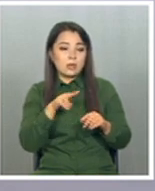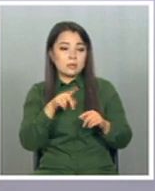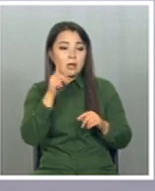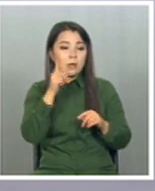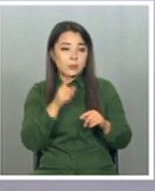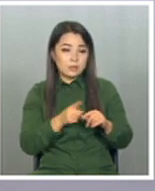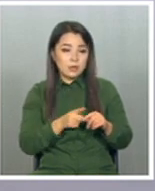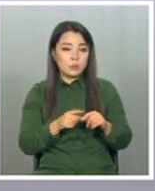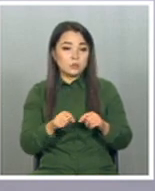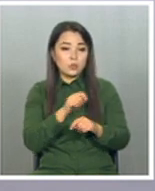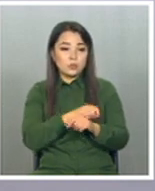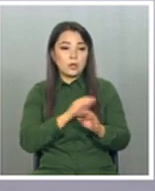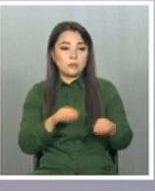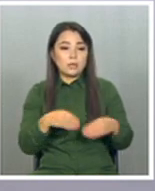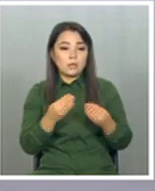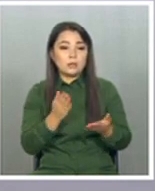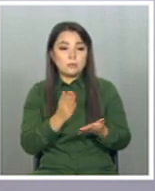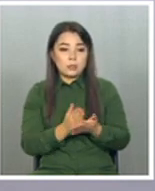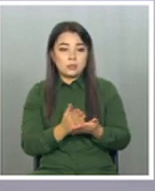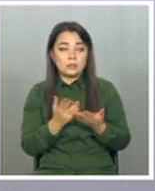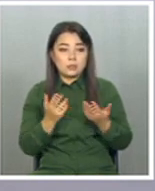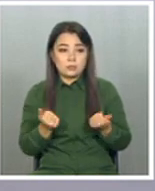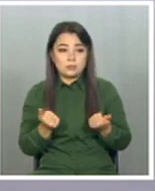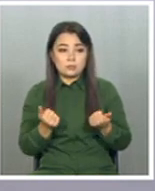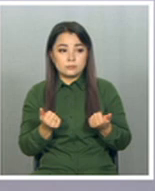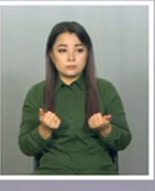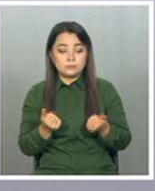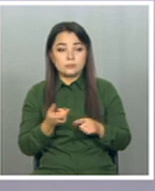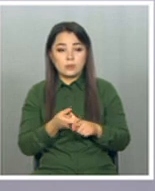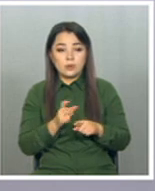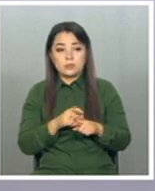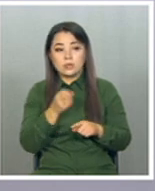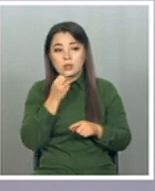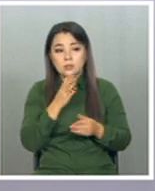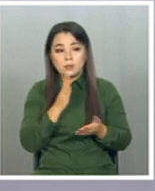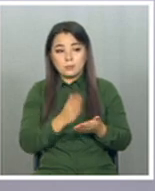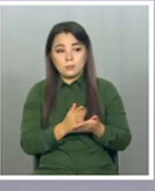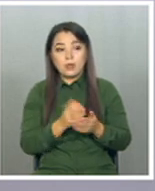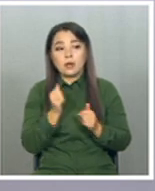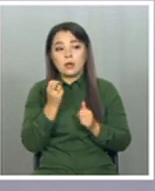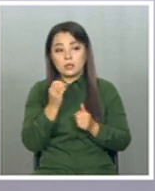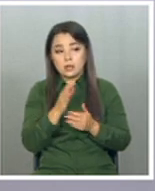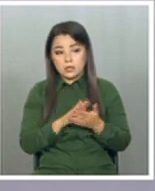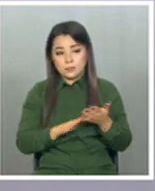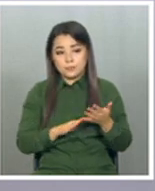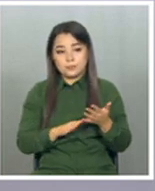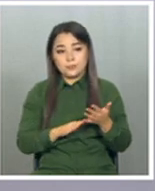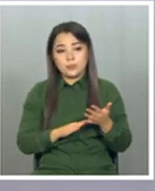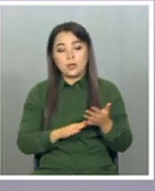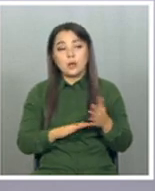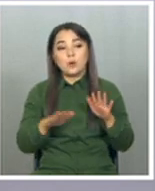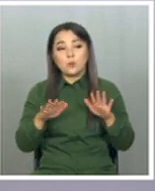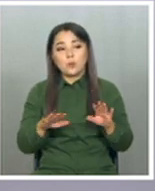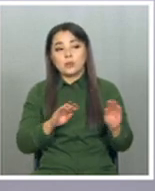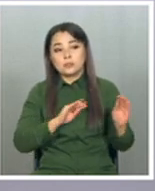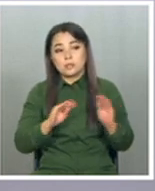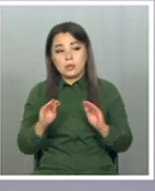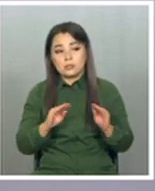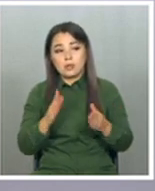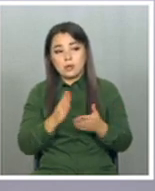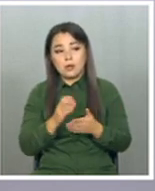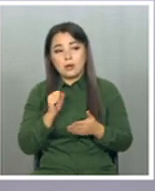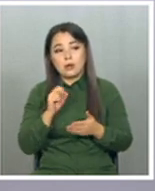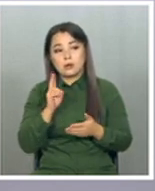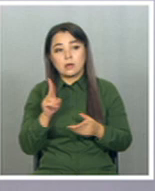қабырғасының ұзындығын береді. Солай ма? Өте жақсы. Мінекей әрі қарай, орна қояйық, яғни бізде АК